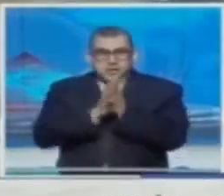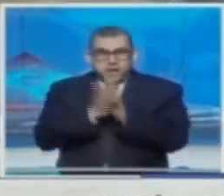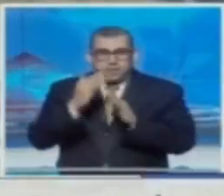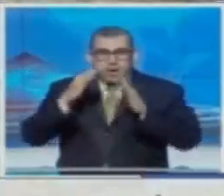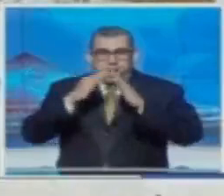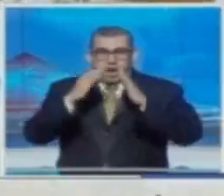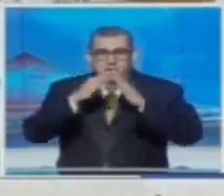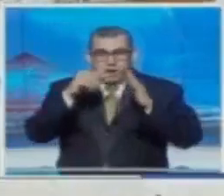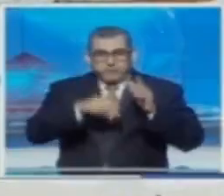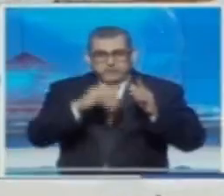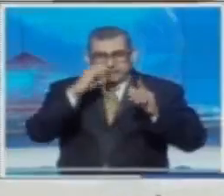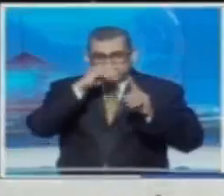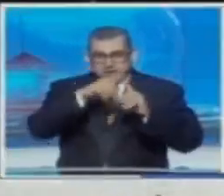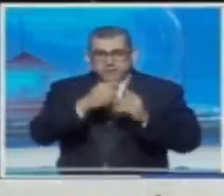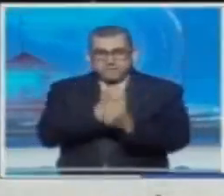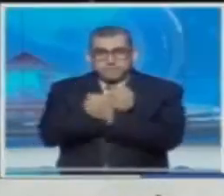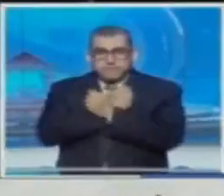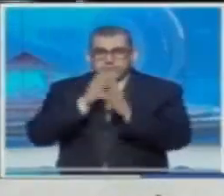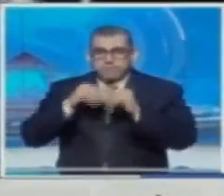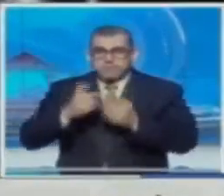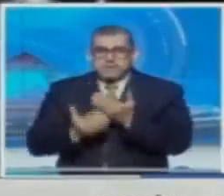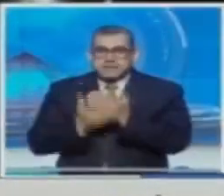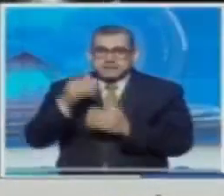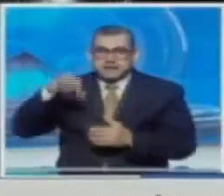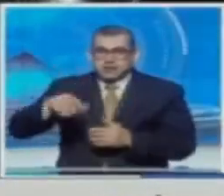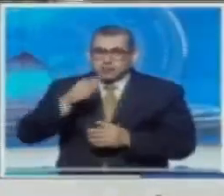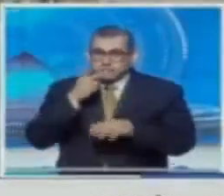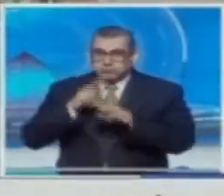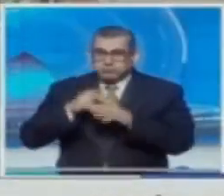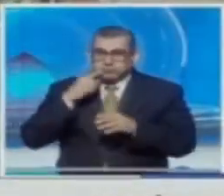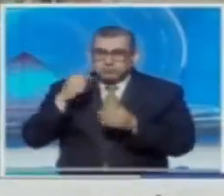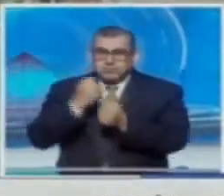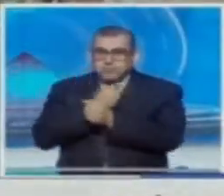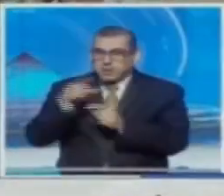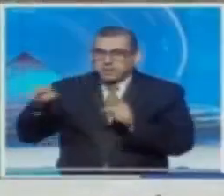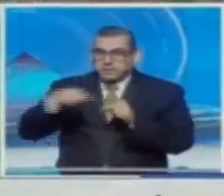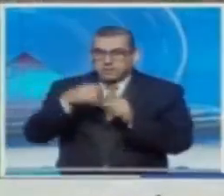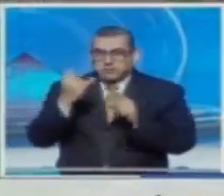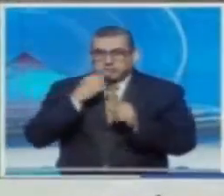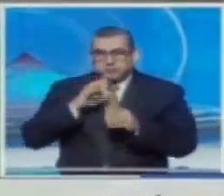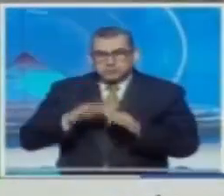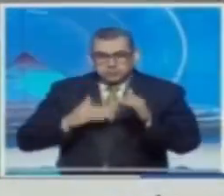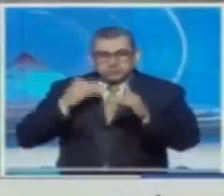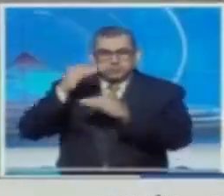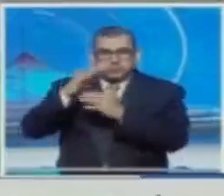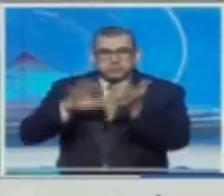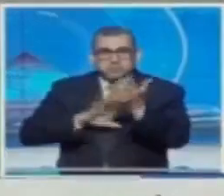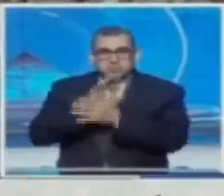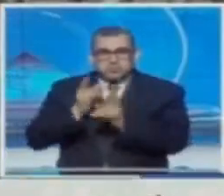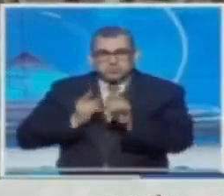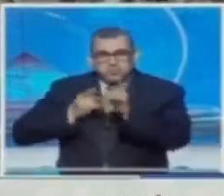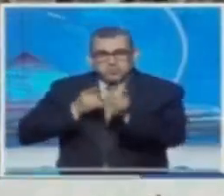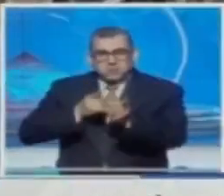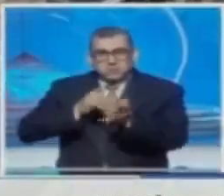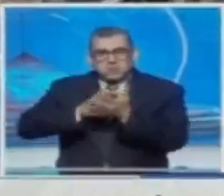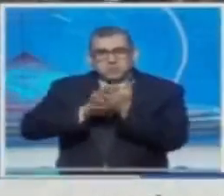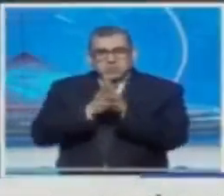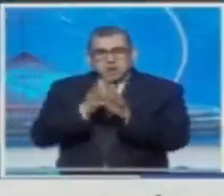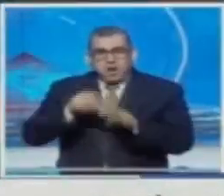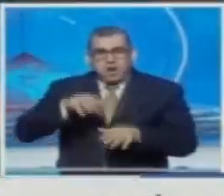أهرامات الجيزة والمتحف المصري الكبير، كما أنها قفزة قوية لحل إشكاليات النقل داخل القاهرة